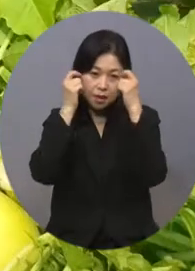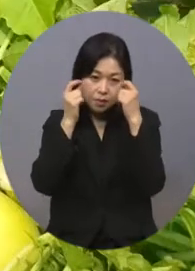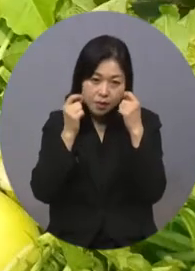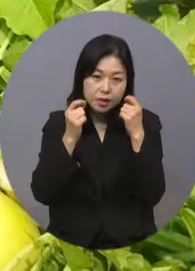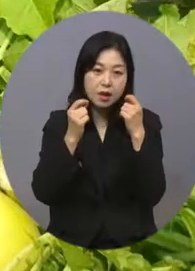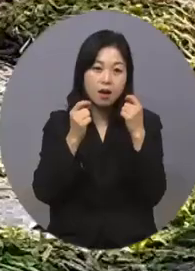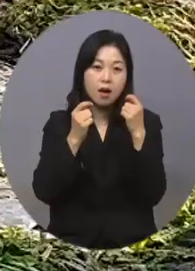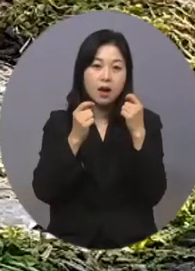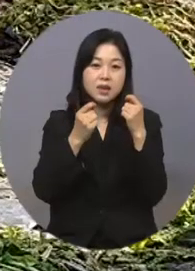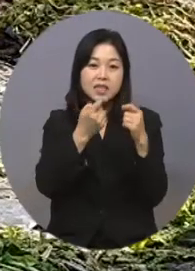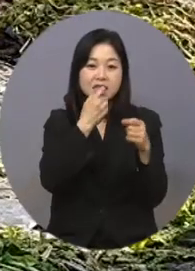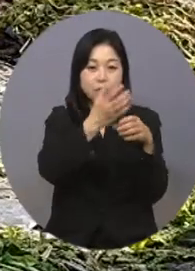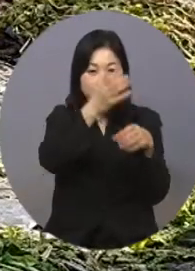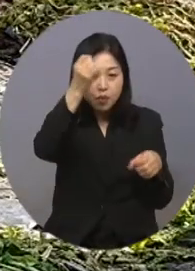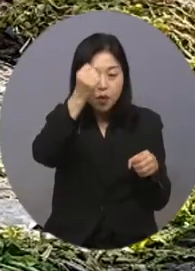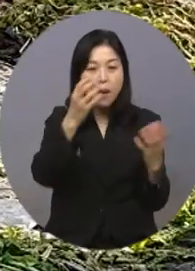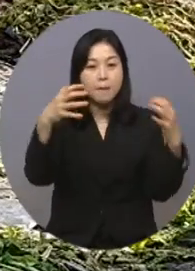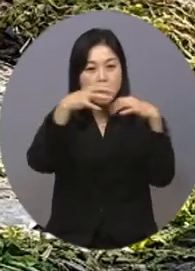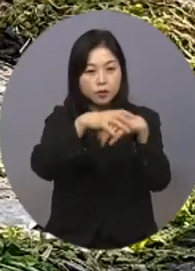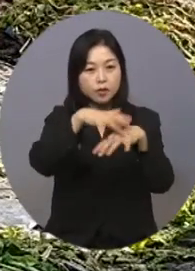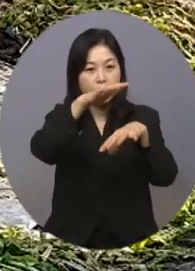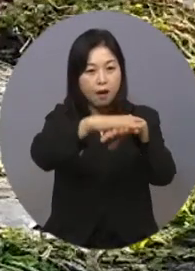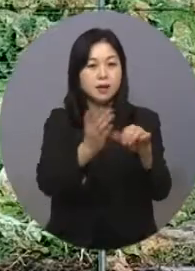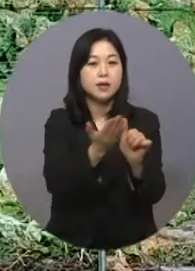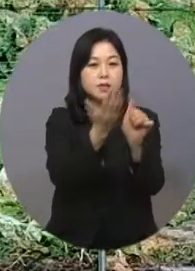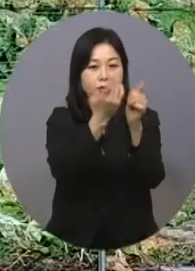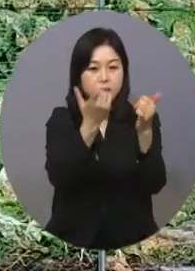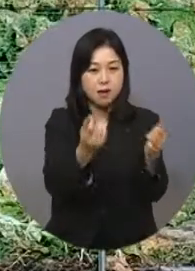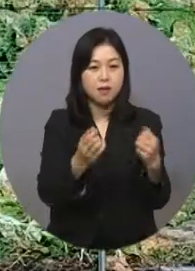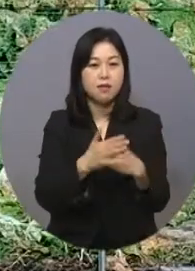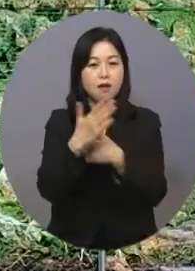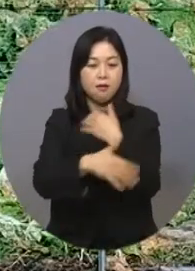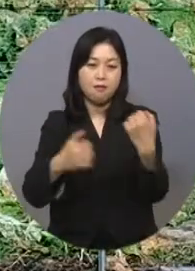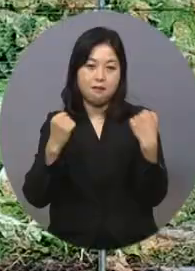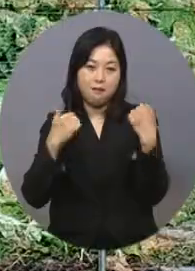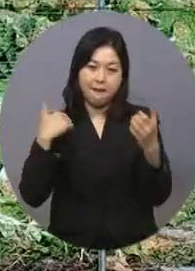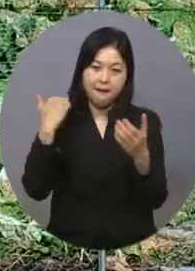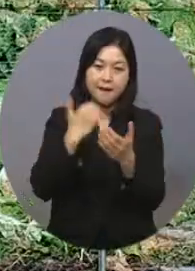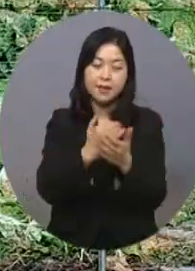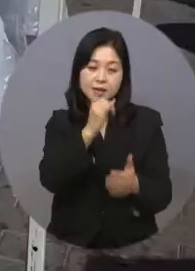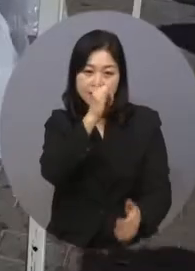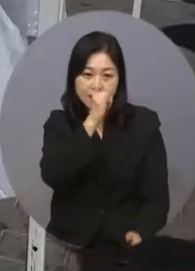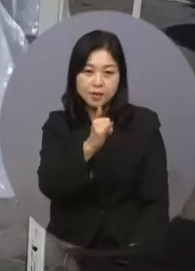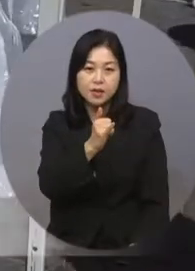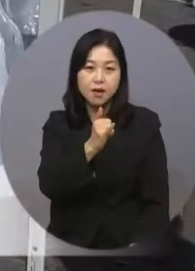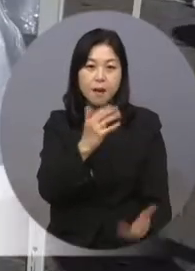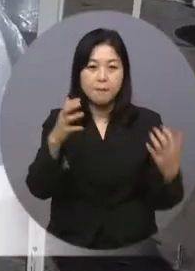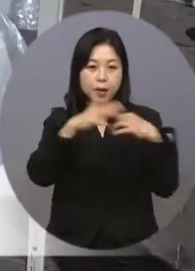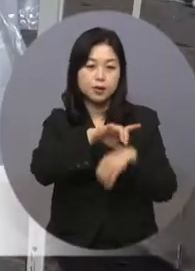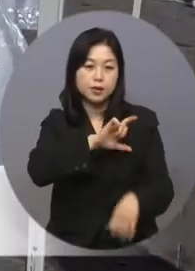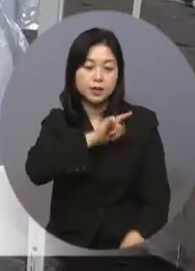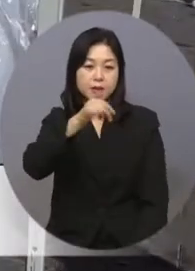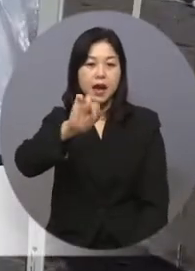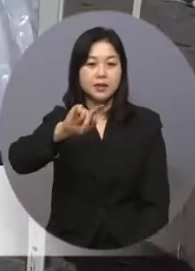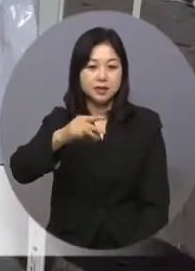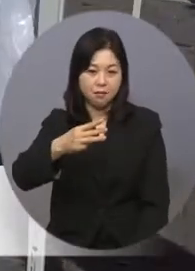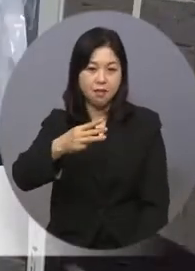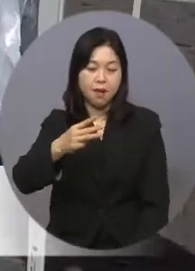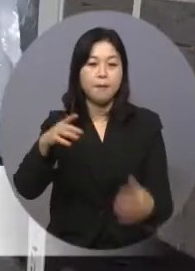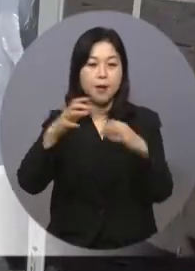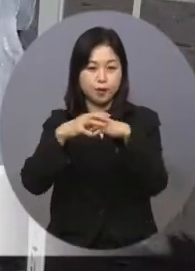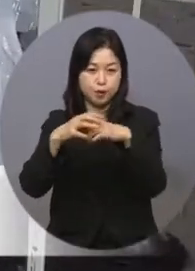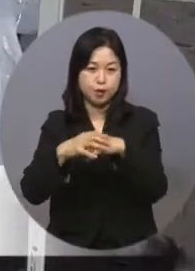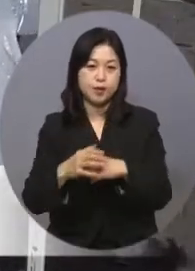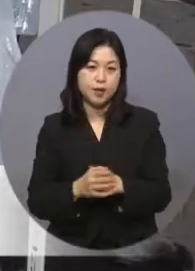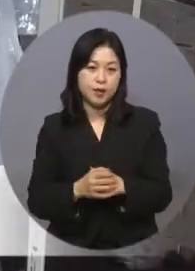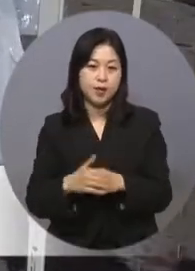농사를 지었습니다. 건강함이 철철 넘친다 하여 강철 배추라 이름 지었습니다. 우리 모두가 참